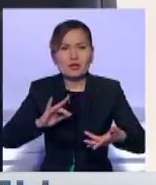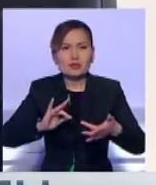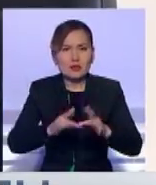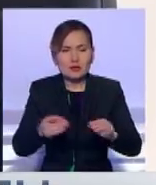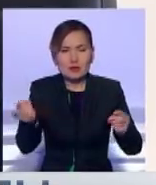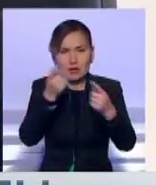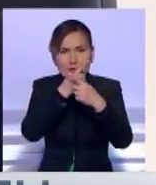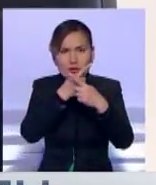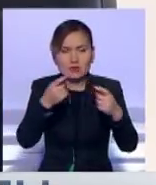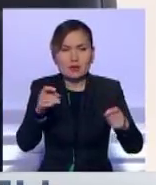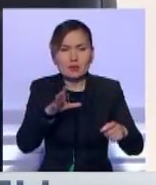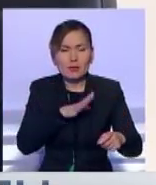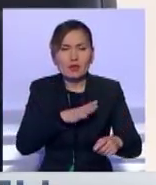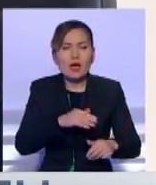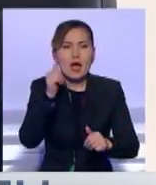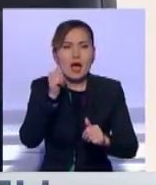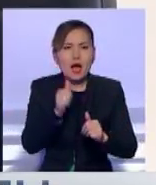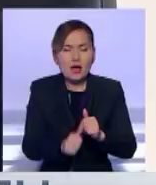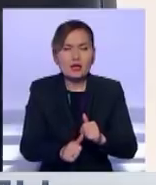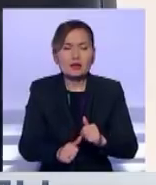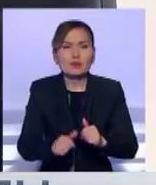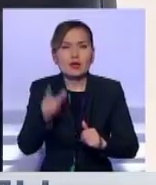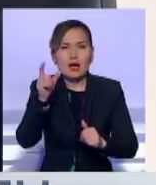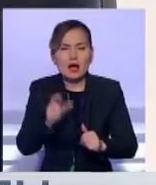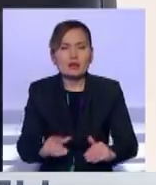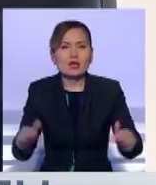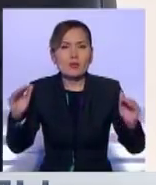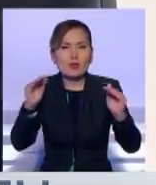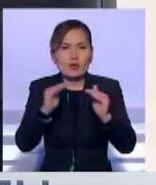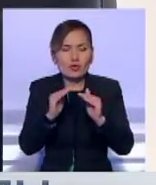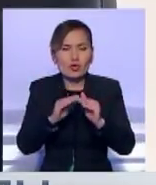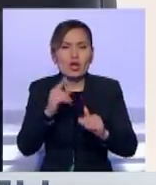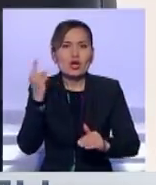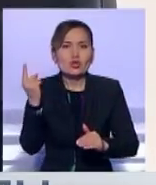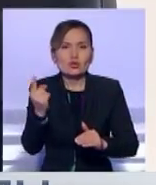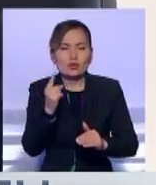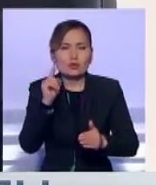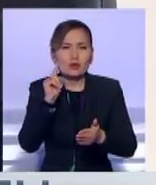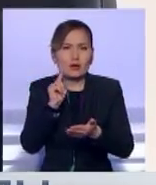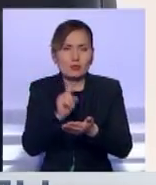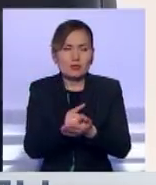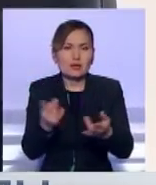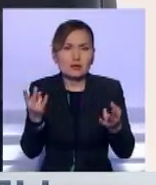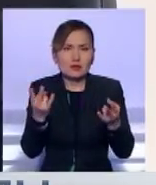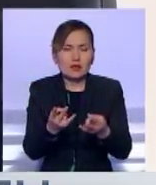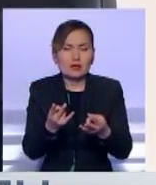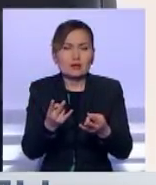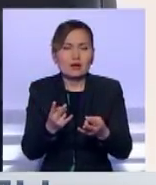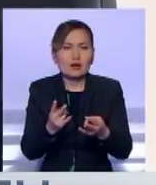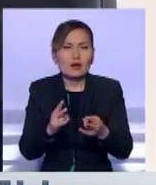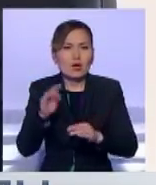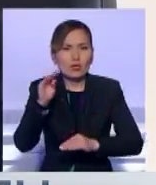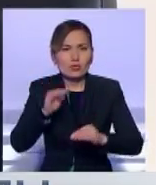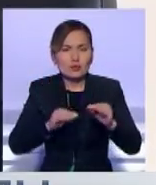бүкіл жерде, сосын жаңа үйге таратылатын ерцен квитанцияларында сол жерде сондай хабарлама шықты. Сондықтан алдын